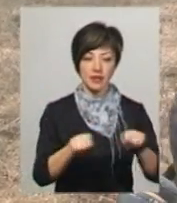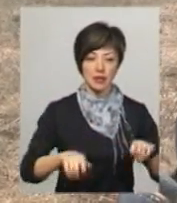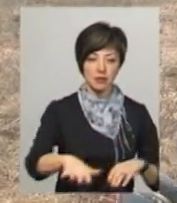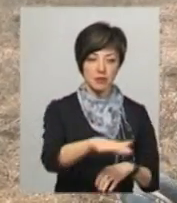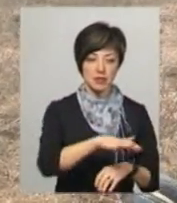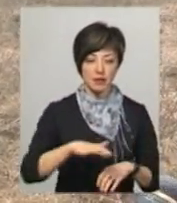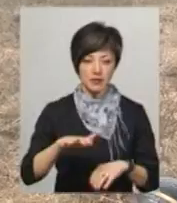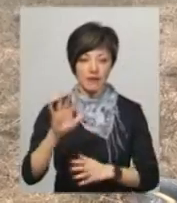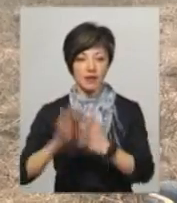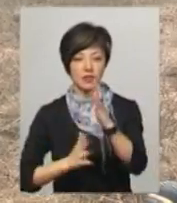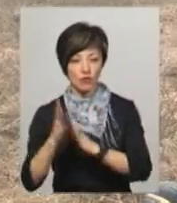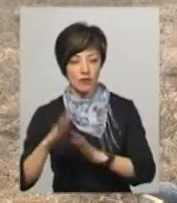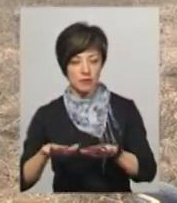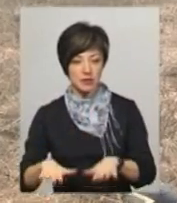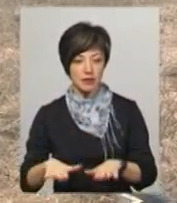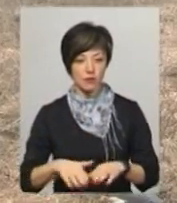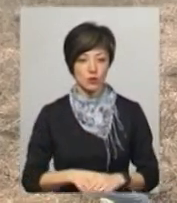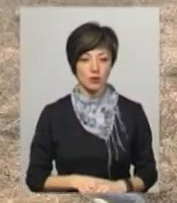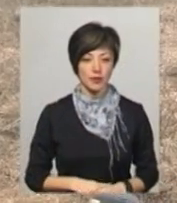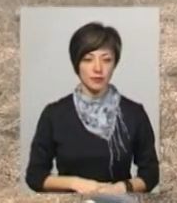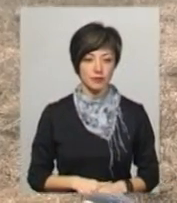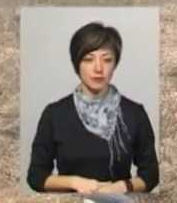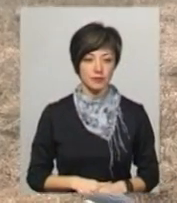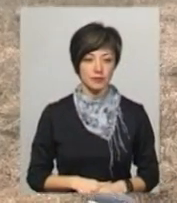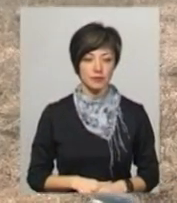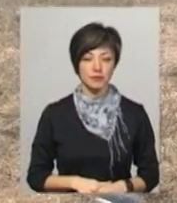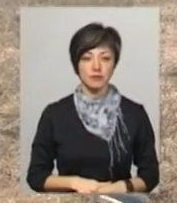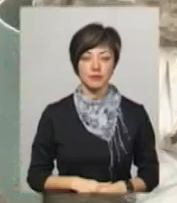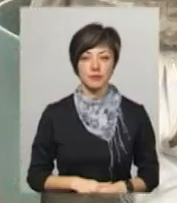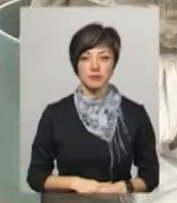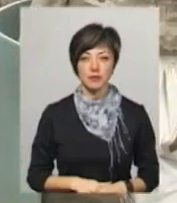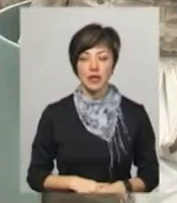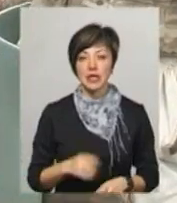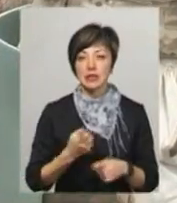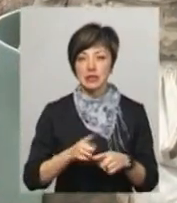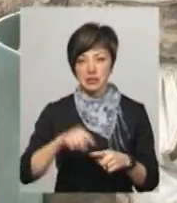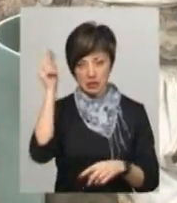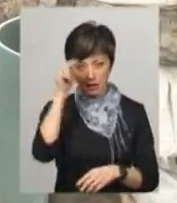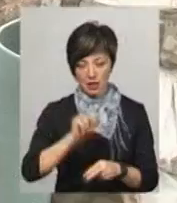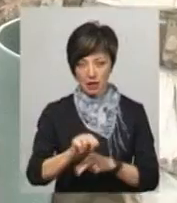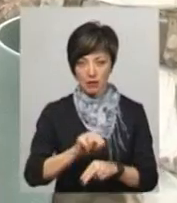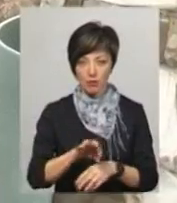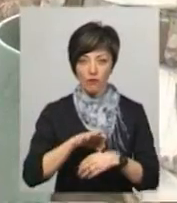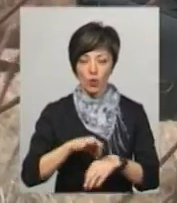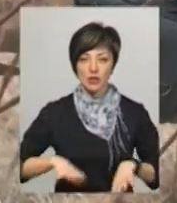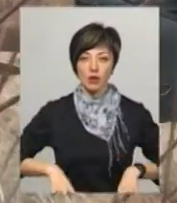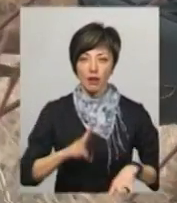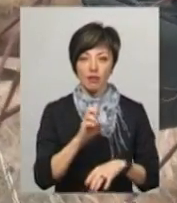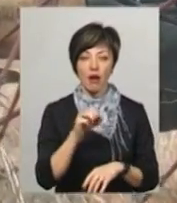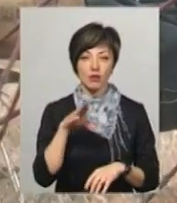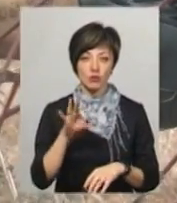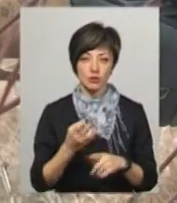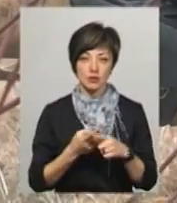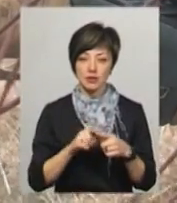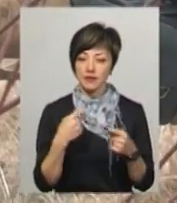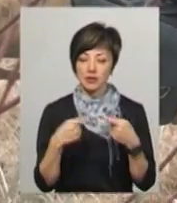і в лісовій місцевості, і на сьогодні навіть помічається. Ці заняття проводять інструктори НАТО. Іноземна тактика